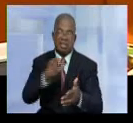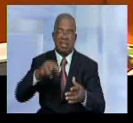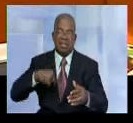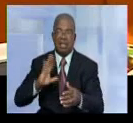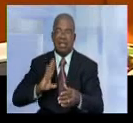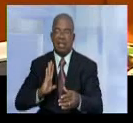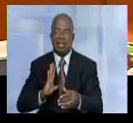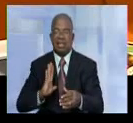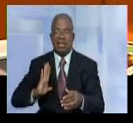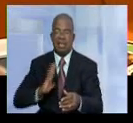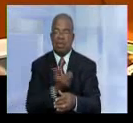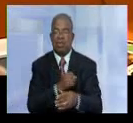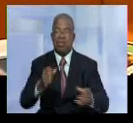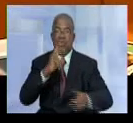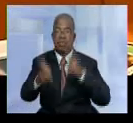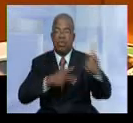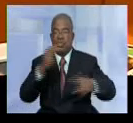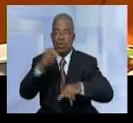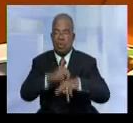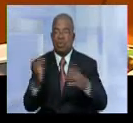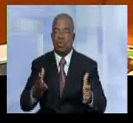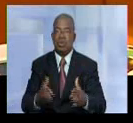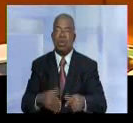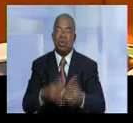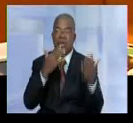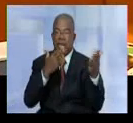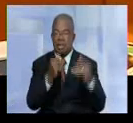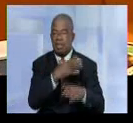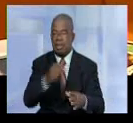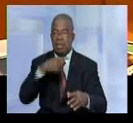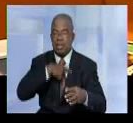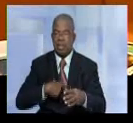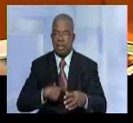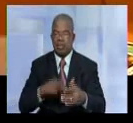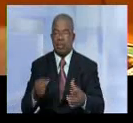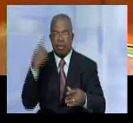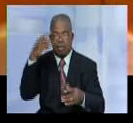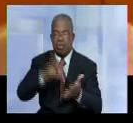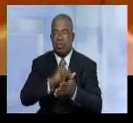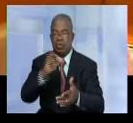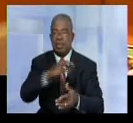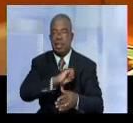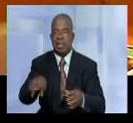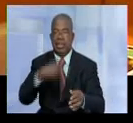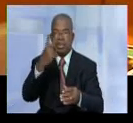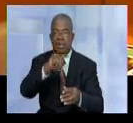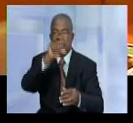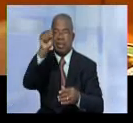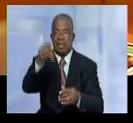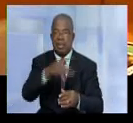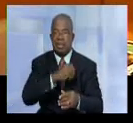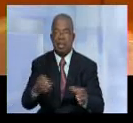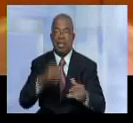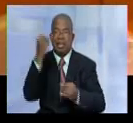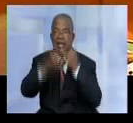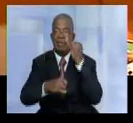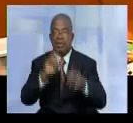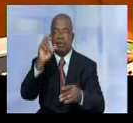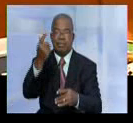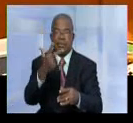populations. À cet égard, je souhaite qu'un point soit fait sur ces deux questions à la fin du premier